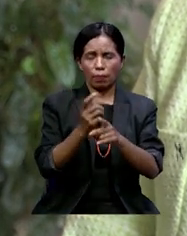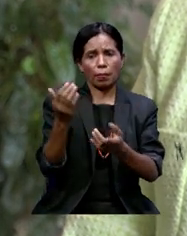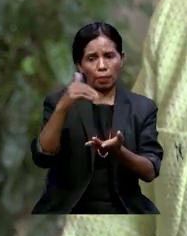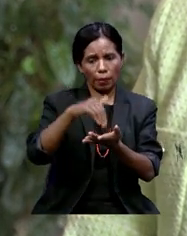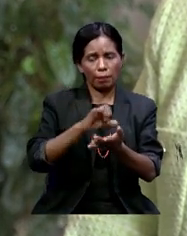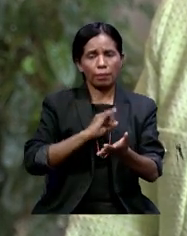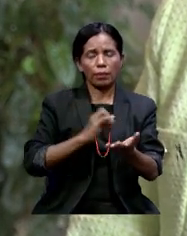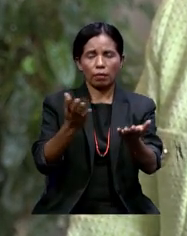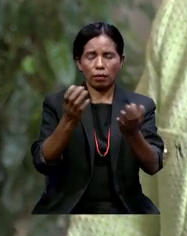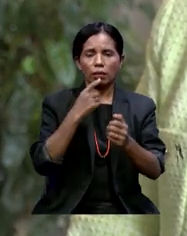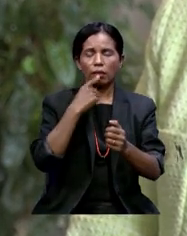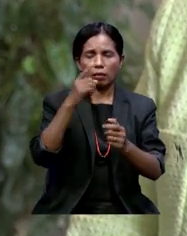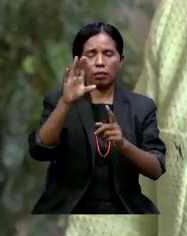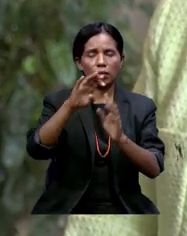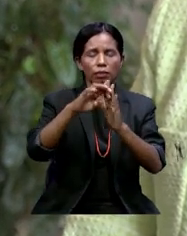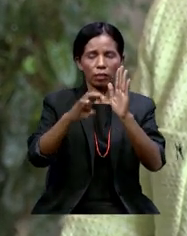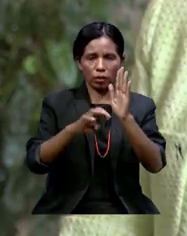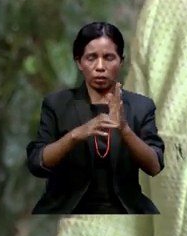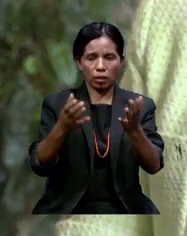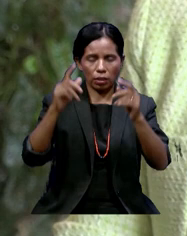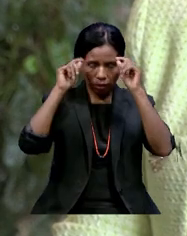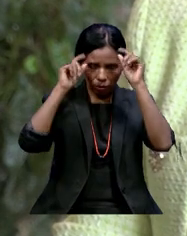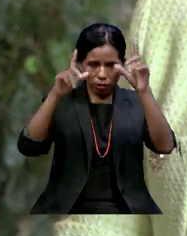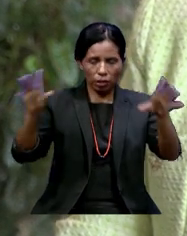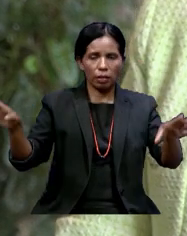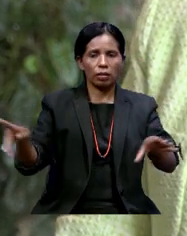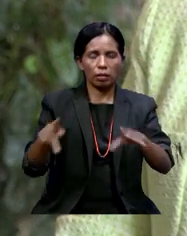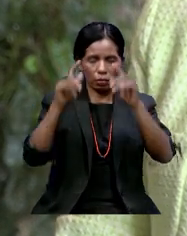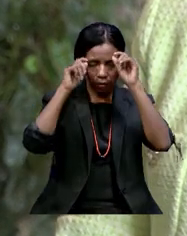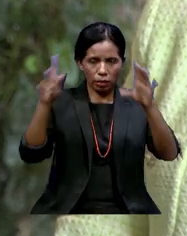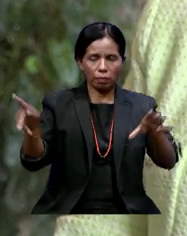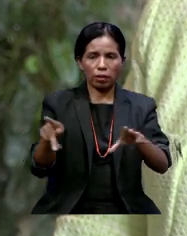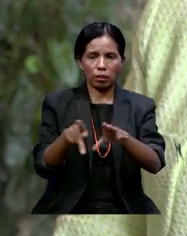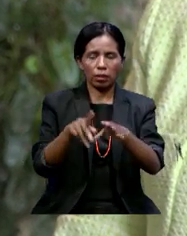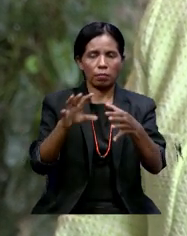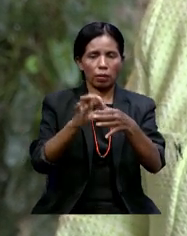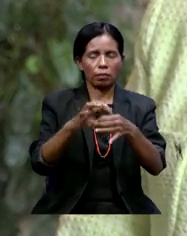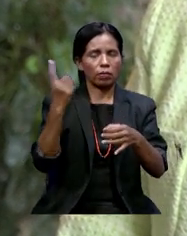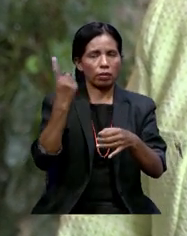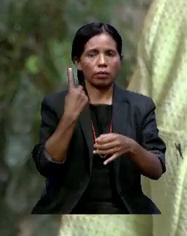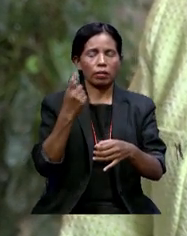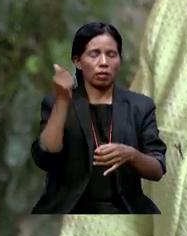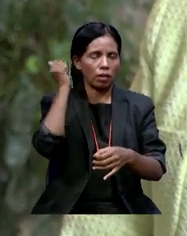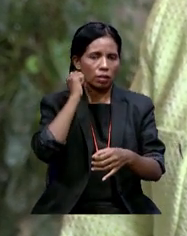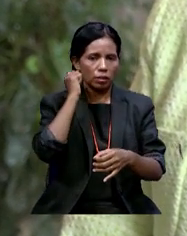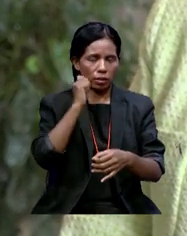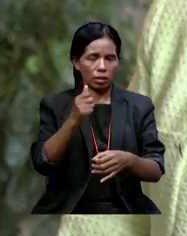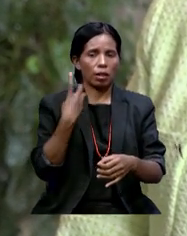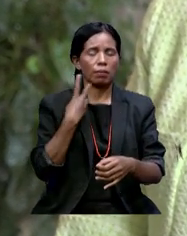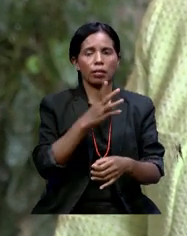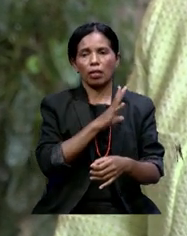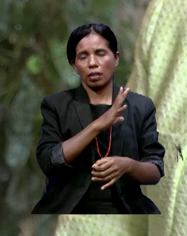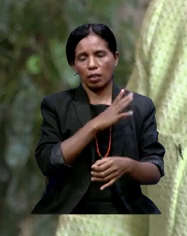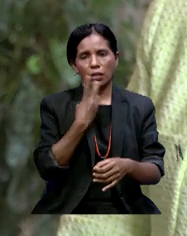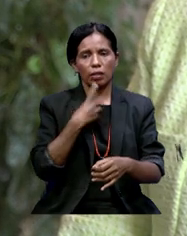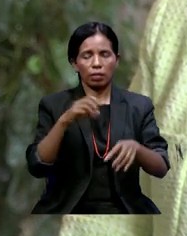hakara katete katak se festado hakara Timor-Leste hola parte iha membru permanente ASEAN tamane ami hen katak ita bele